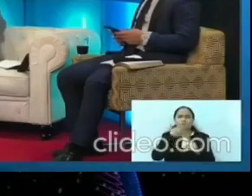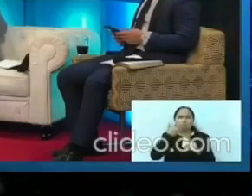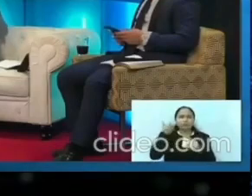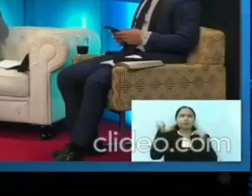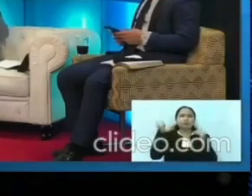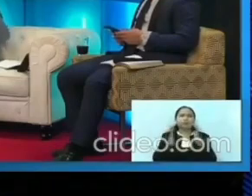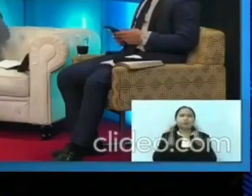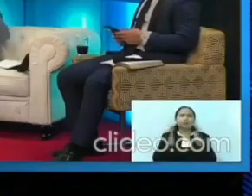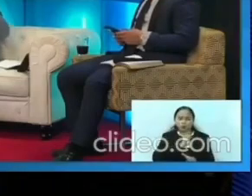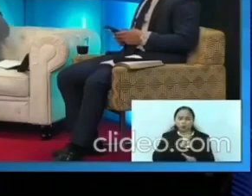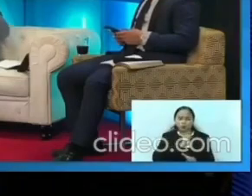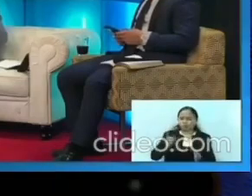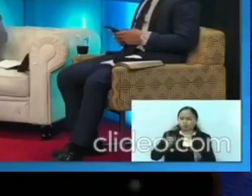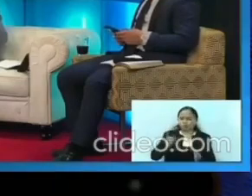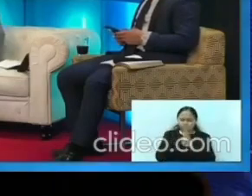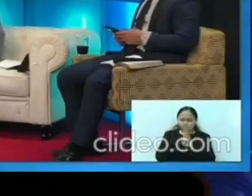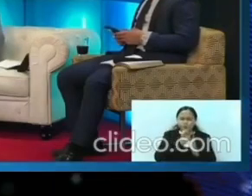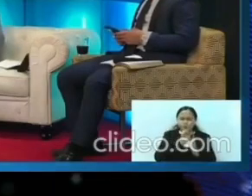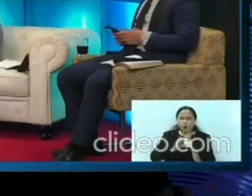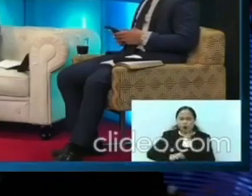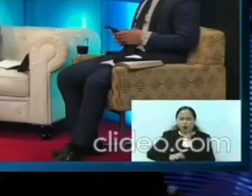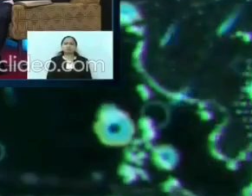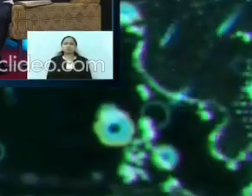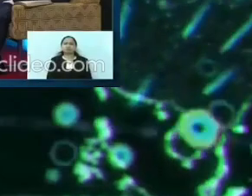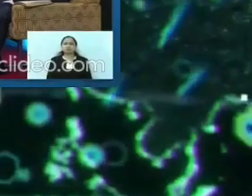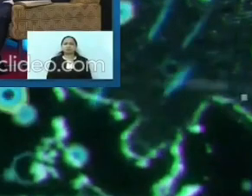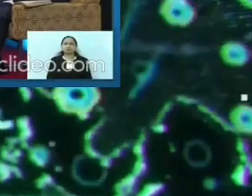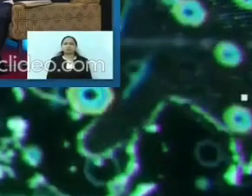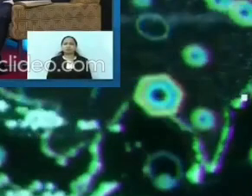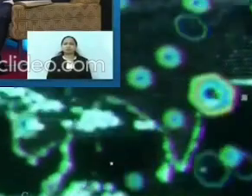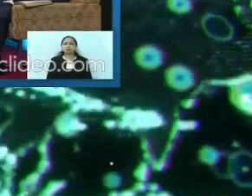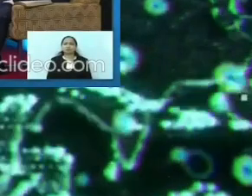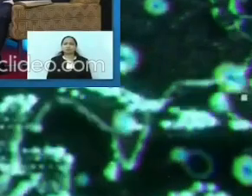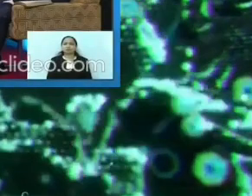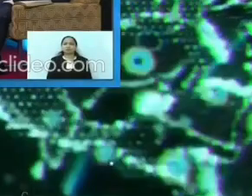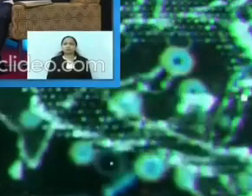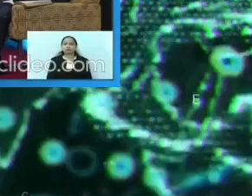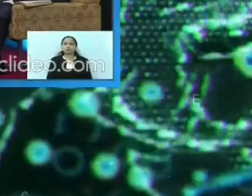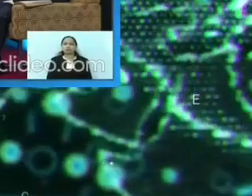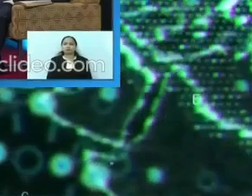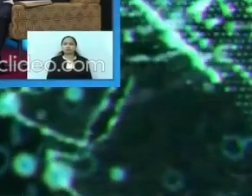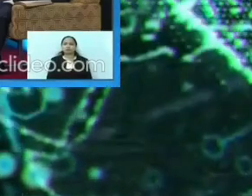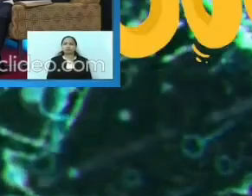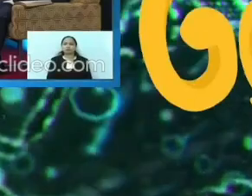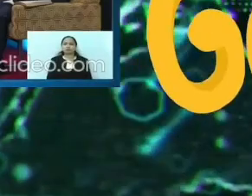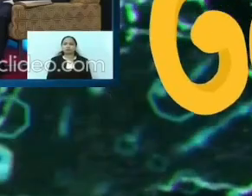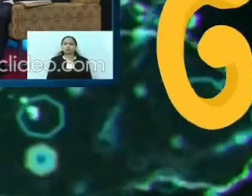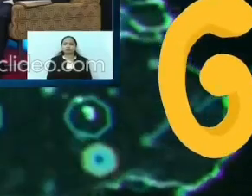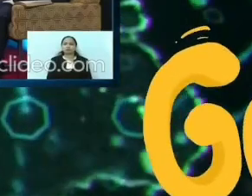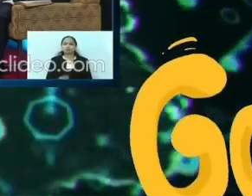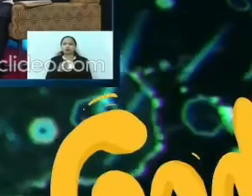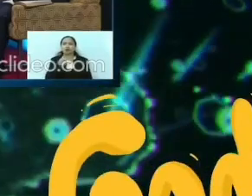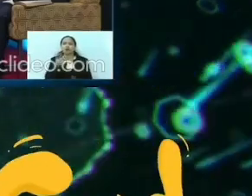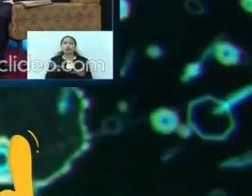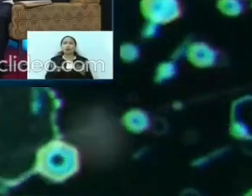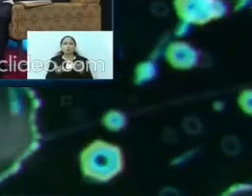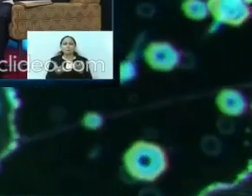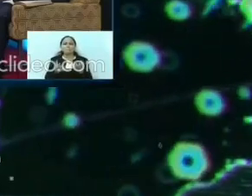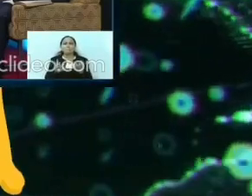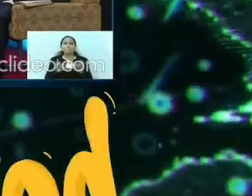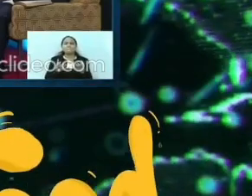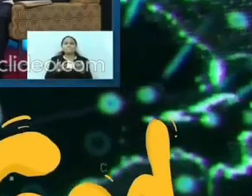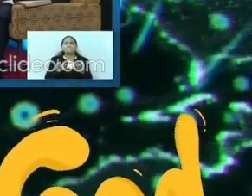Lord, I cannot live without you. Iniisip natin, kasama natin si Bebe Time. Oh, diba?